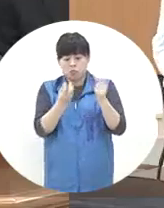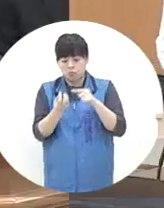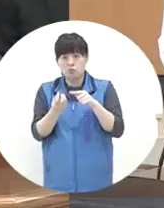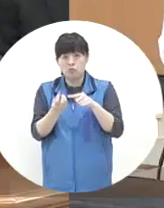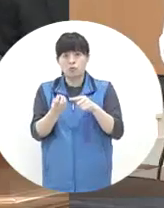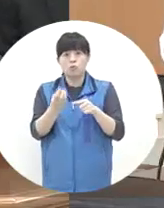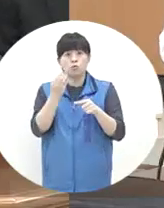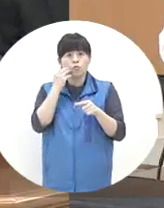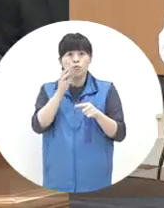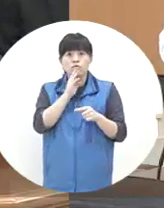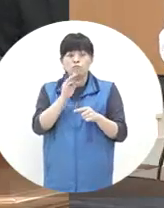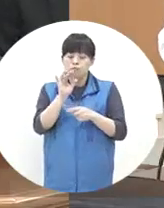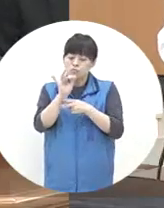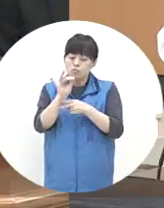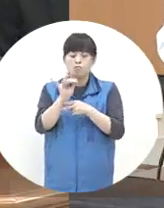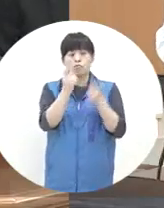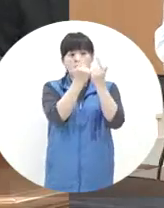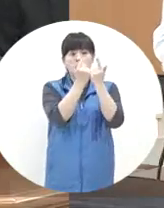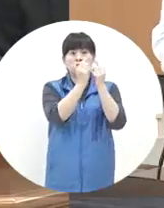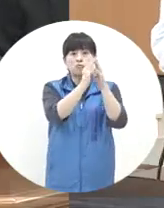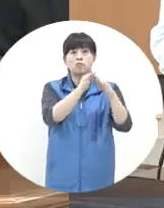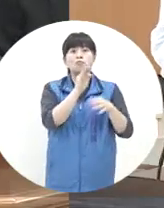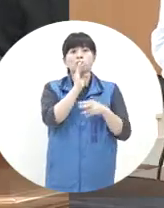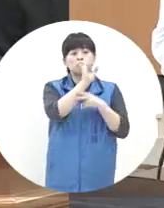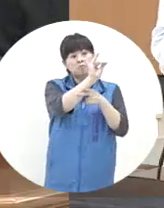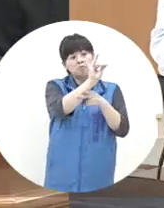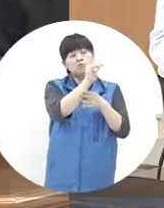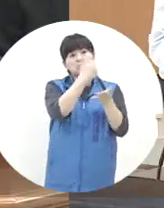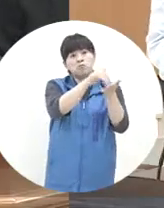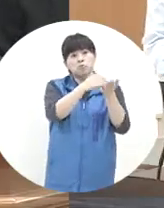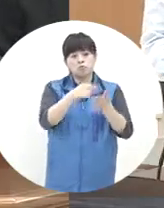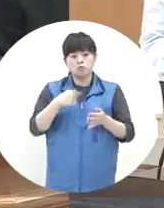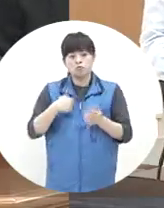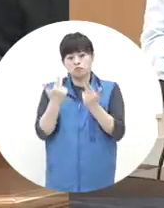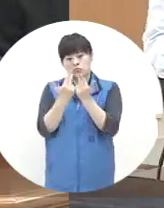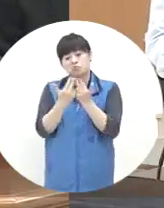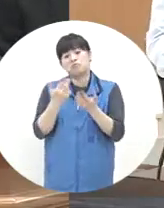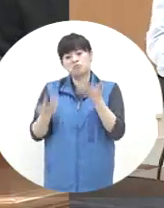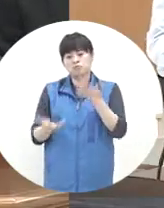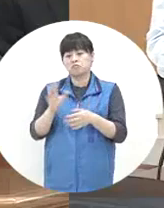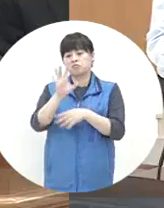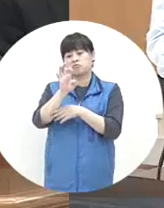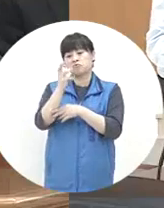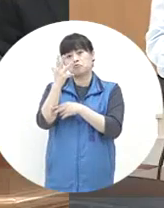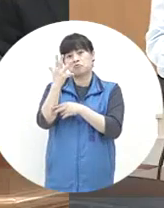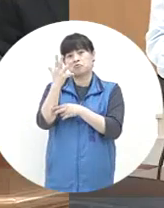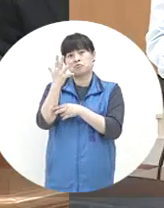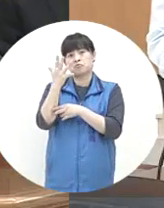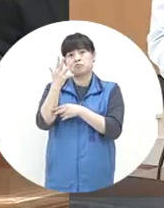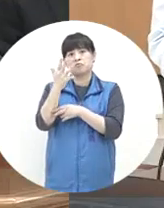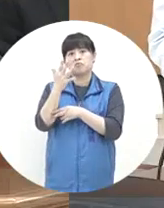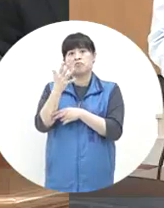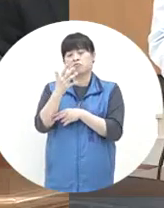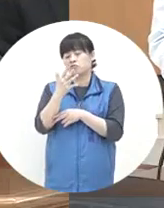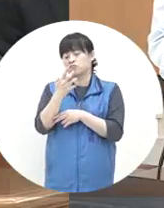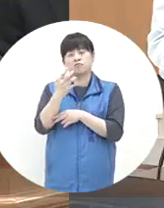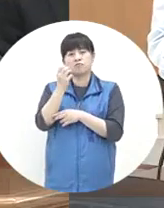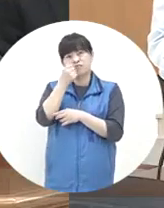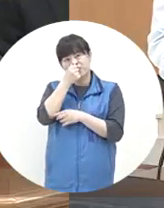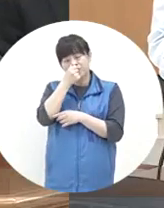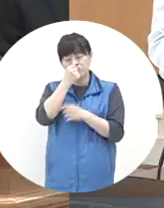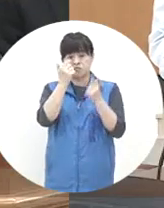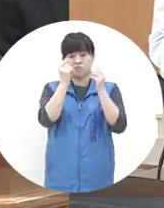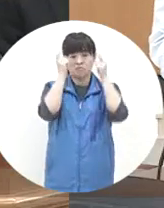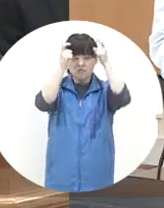以100分来讲，台北市拿到100分，我们只拿到48。 嗯， 难道是最少的？连高雄市就